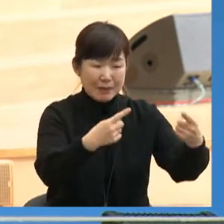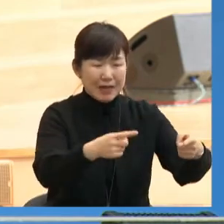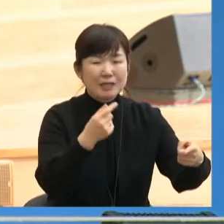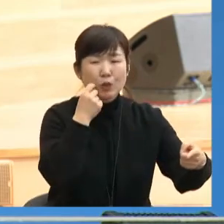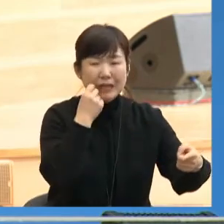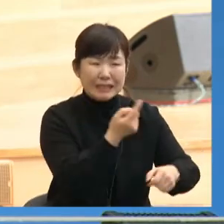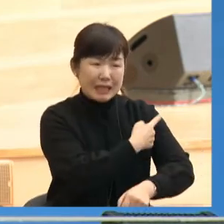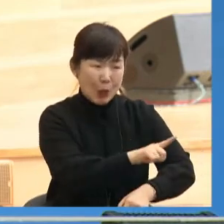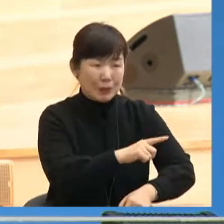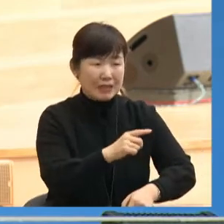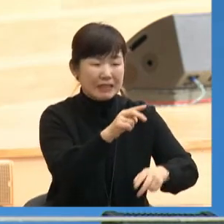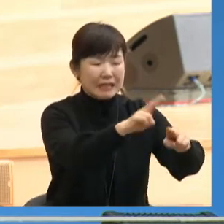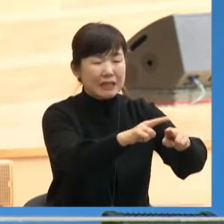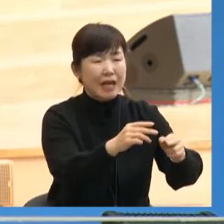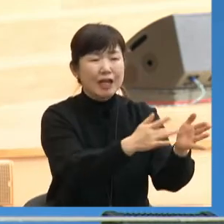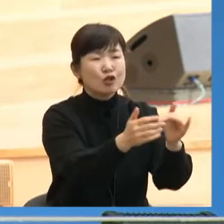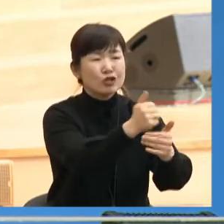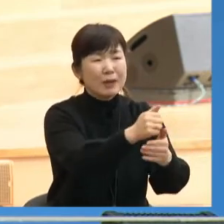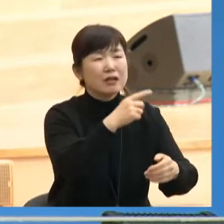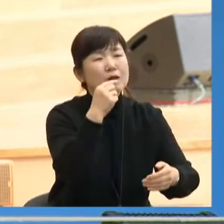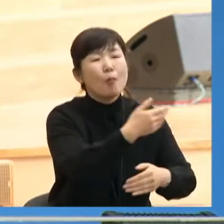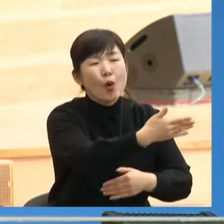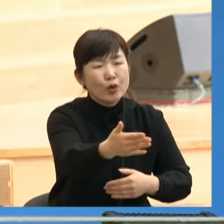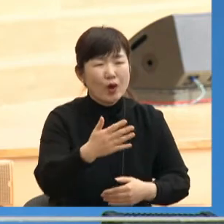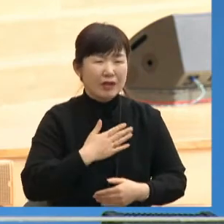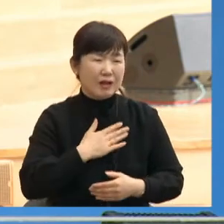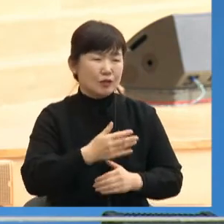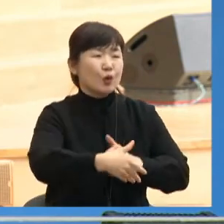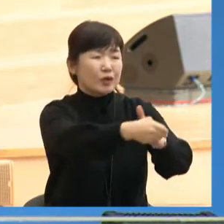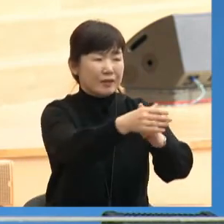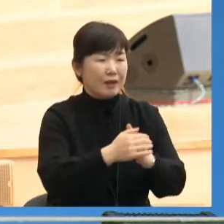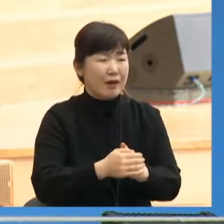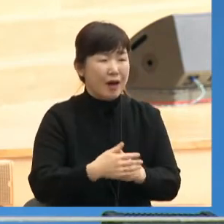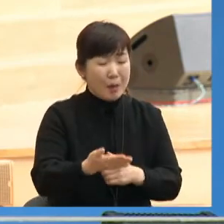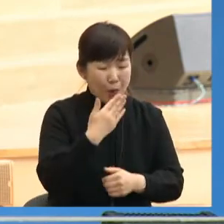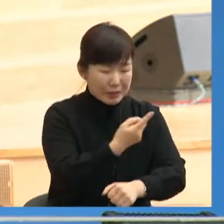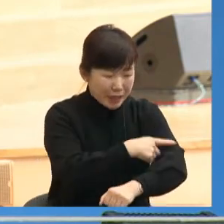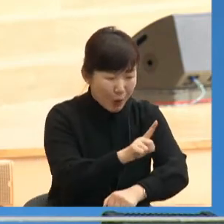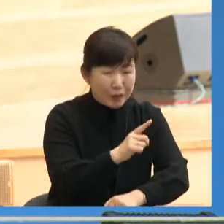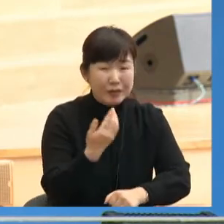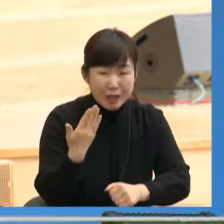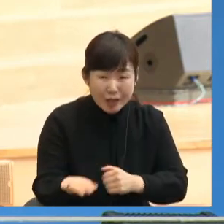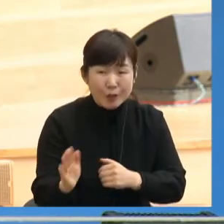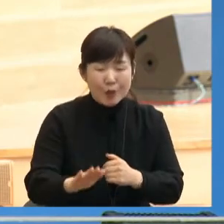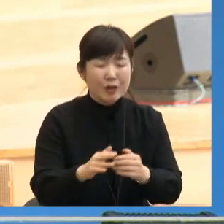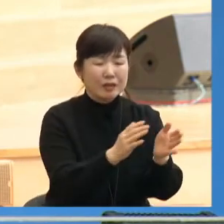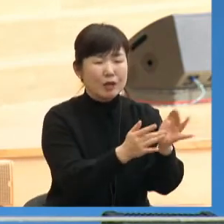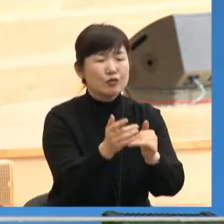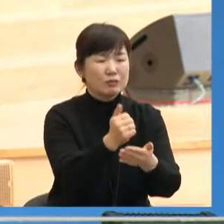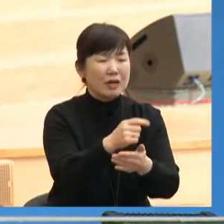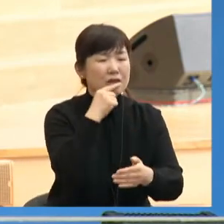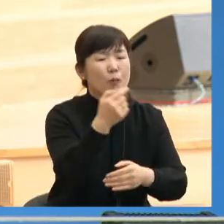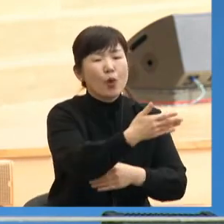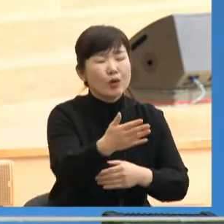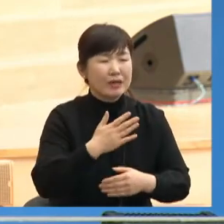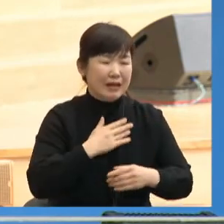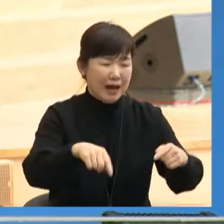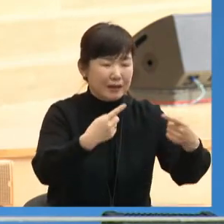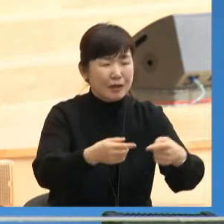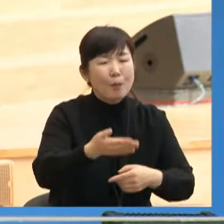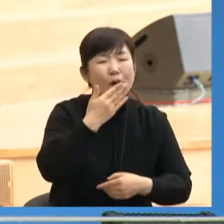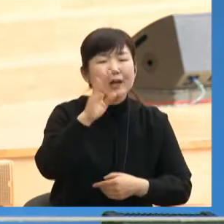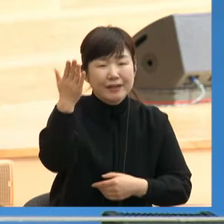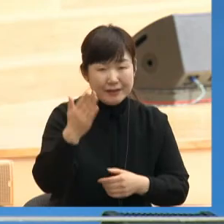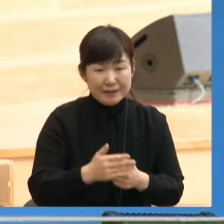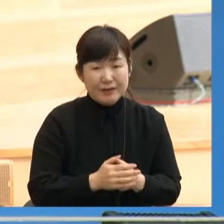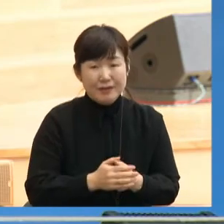예수님의 보혈로 우리가 초청받았어요. 먹을 수 없는 자격에 예수님의 보혈로 우리가 앉아서 먹게 되었던